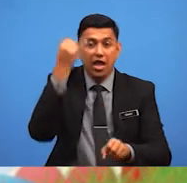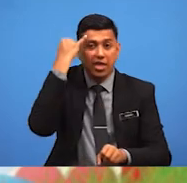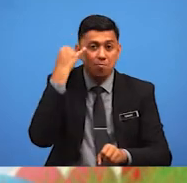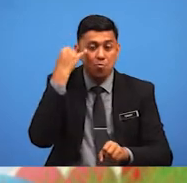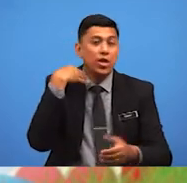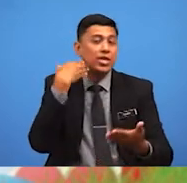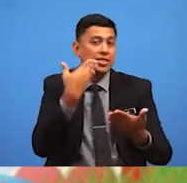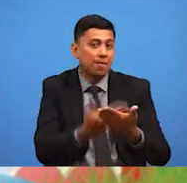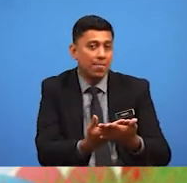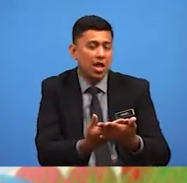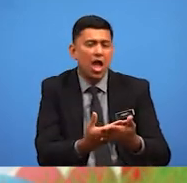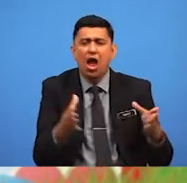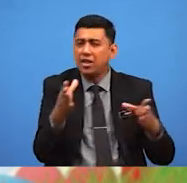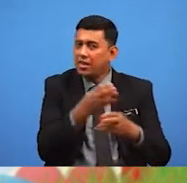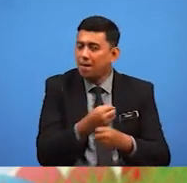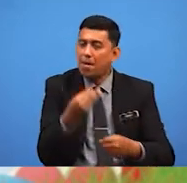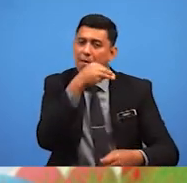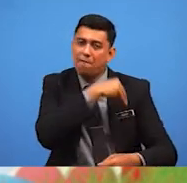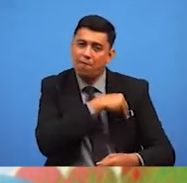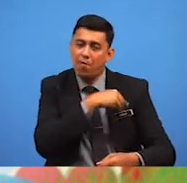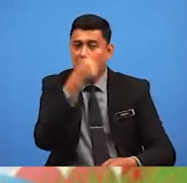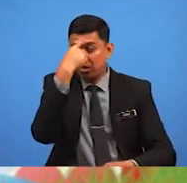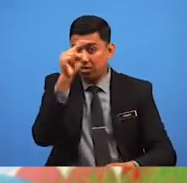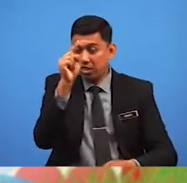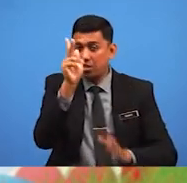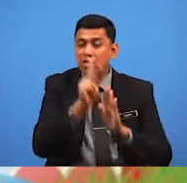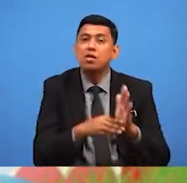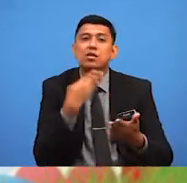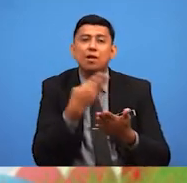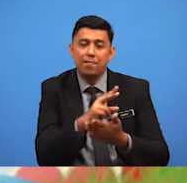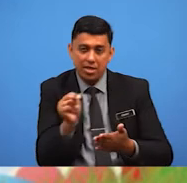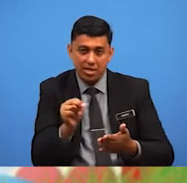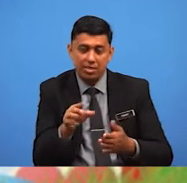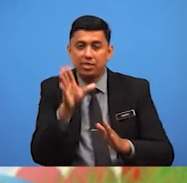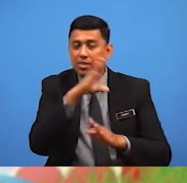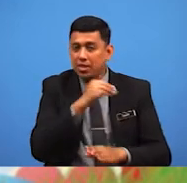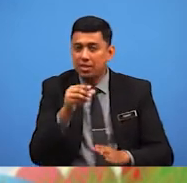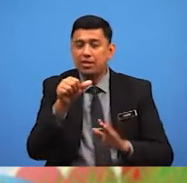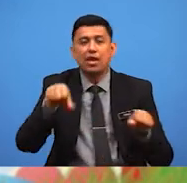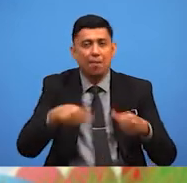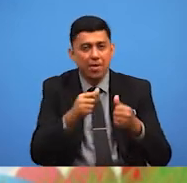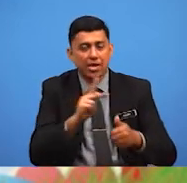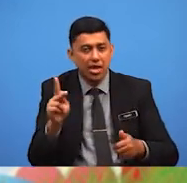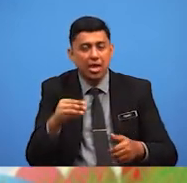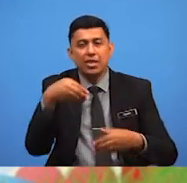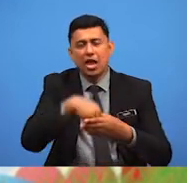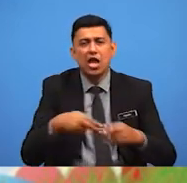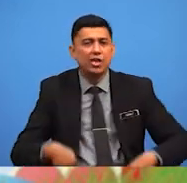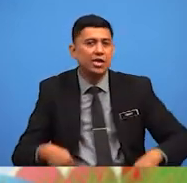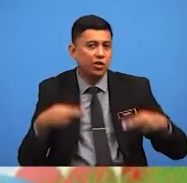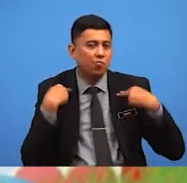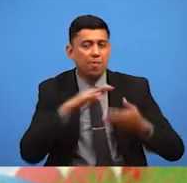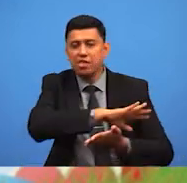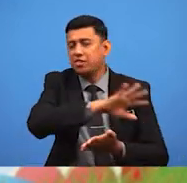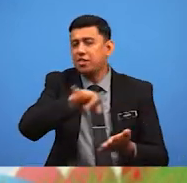yang disampaikan dapat dimanfaatkan untuk kebaikan dan diamalkan dalam kehidupan kita